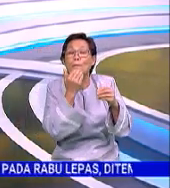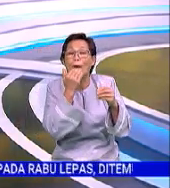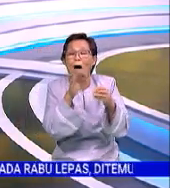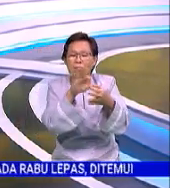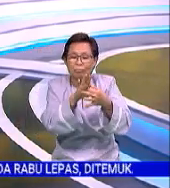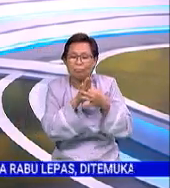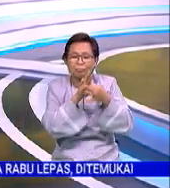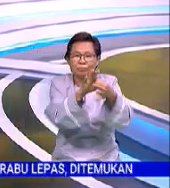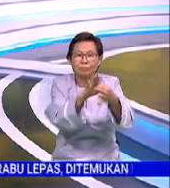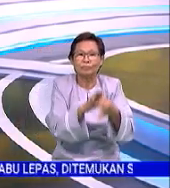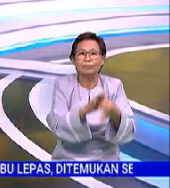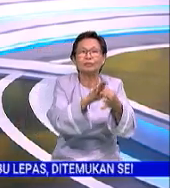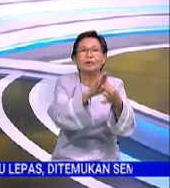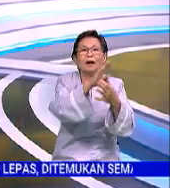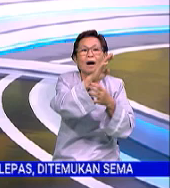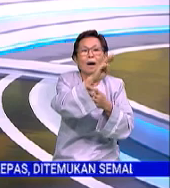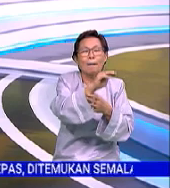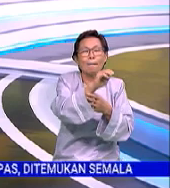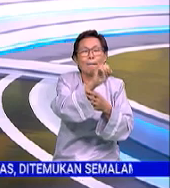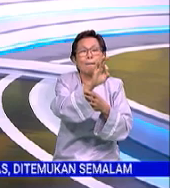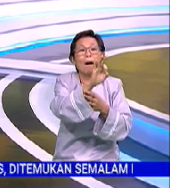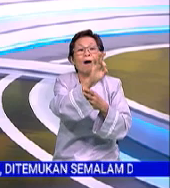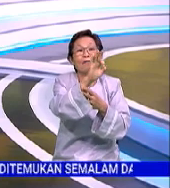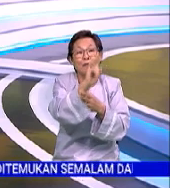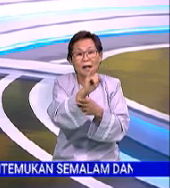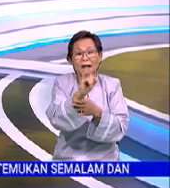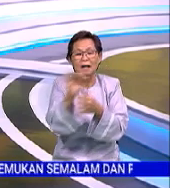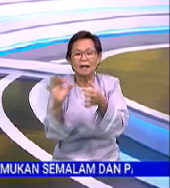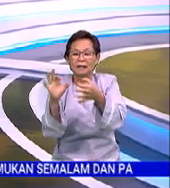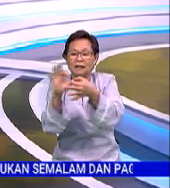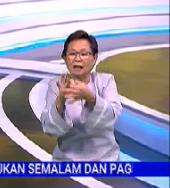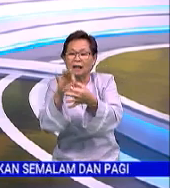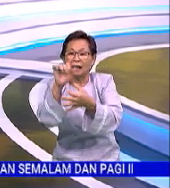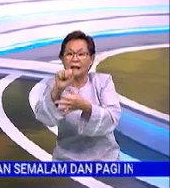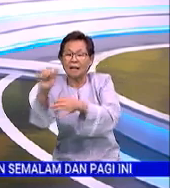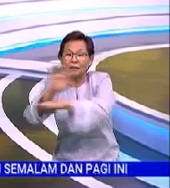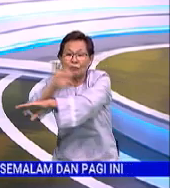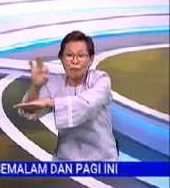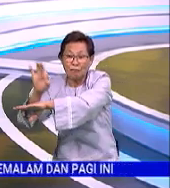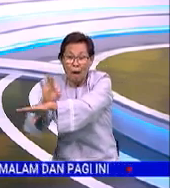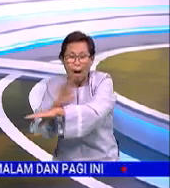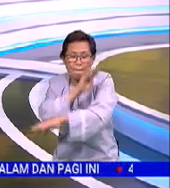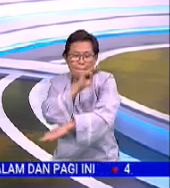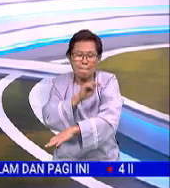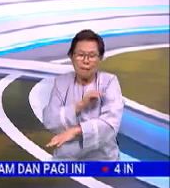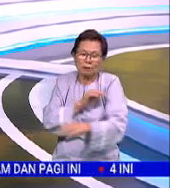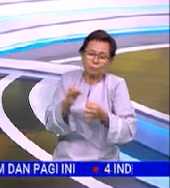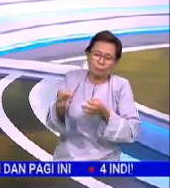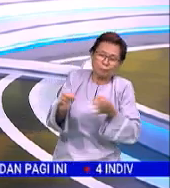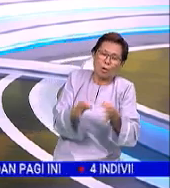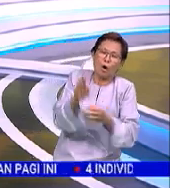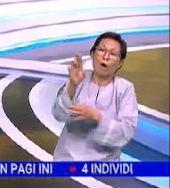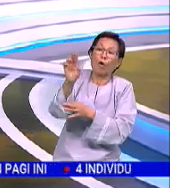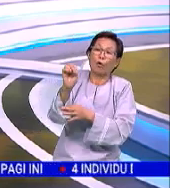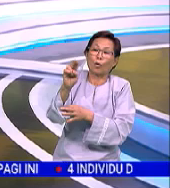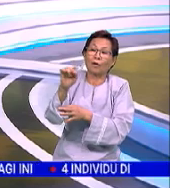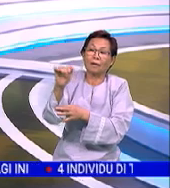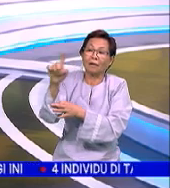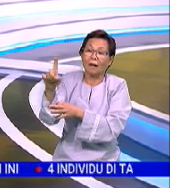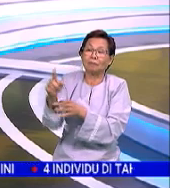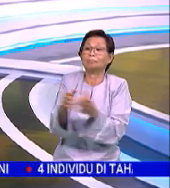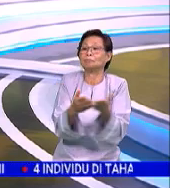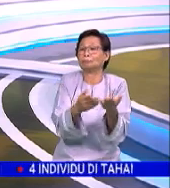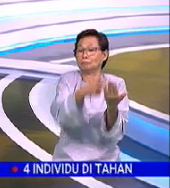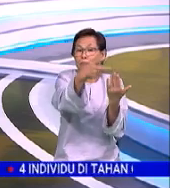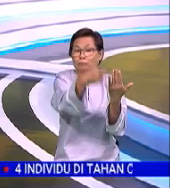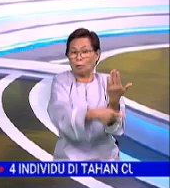Kementerian Pertanian dan Industri Makanan MAFI dengan AirAsia Farm. Jelas menterinya Datuk Seri Ronald Kiandi, usaha